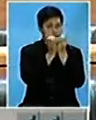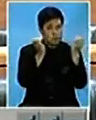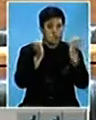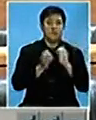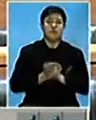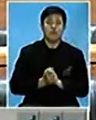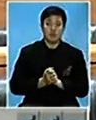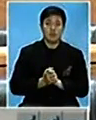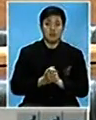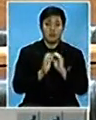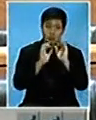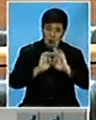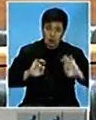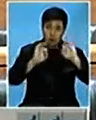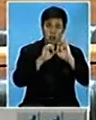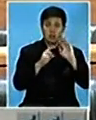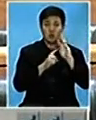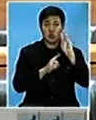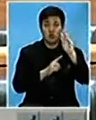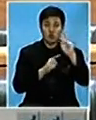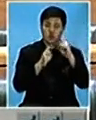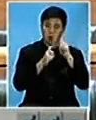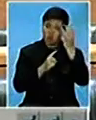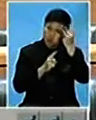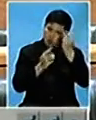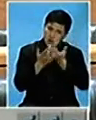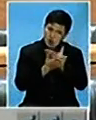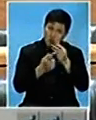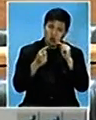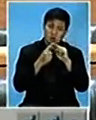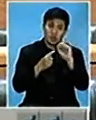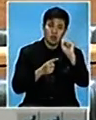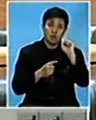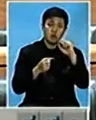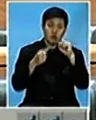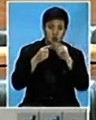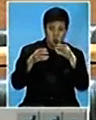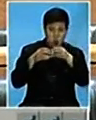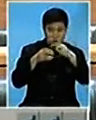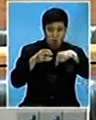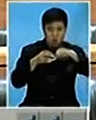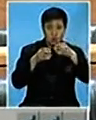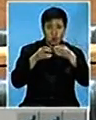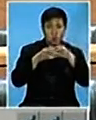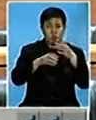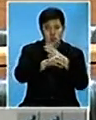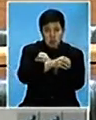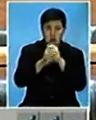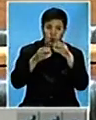คัญที่สุดในประเด็นที่6การวินิจฉัยสภาพของพรรคการเมืองหรือการยุบพรรค